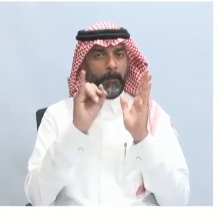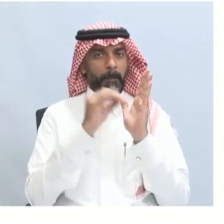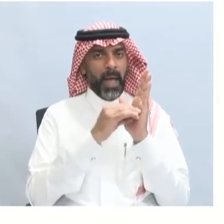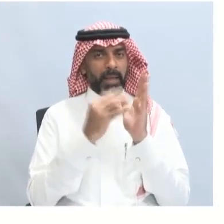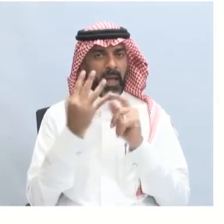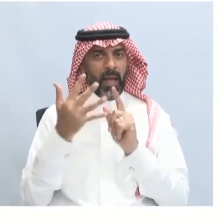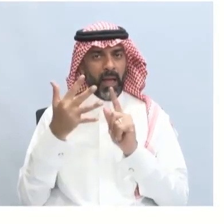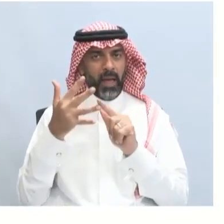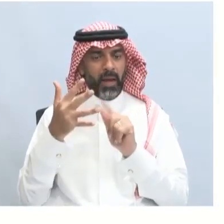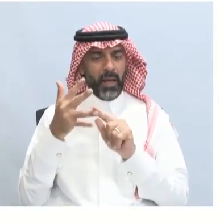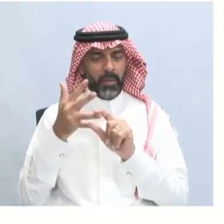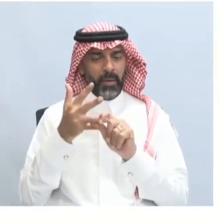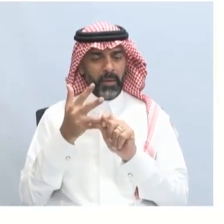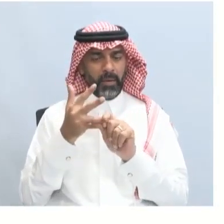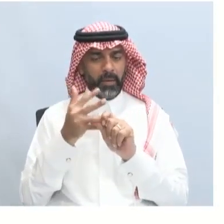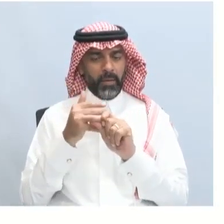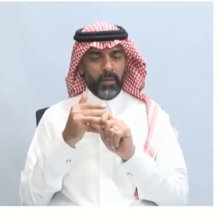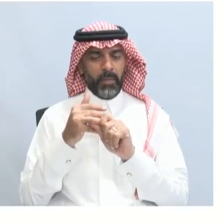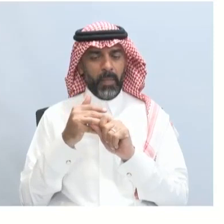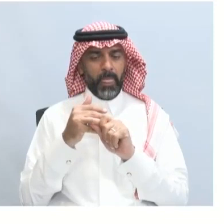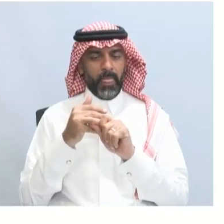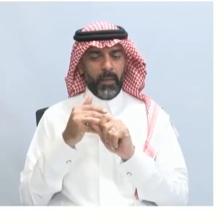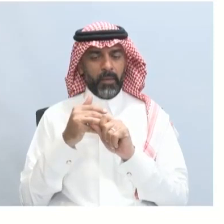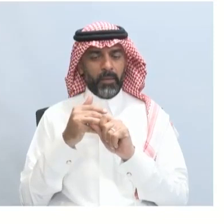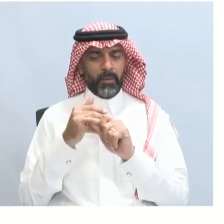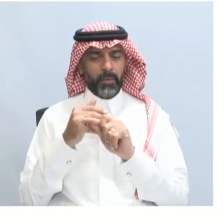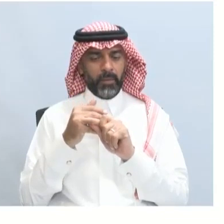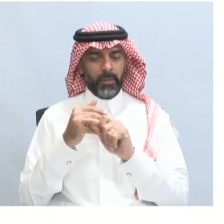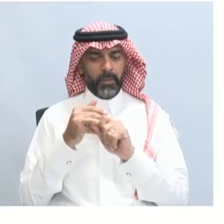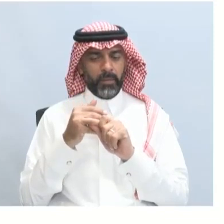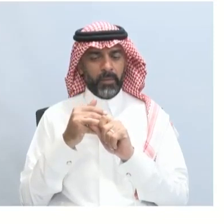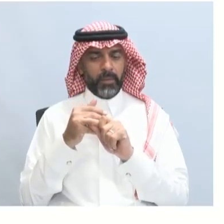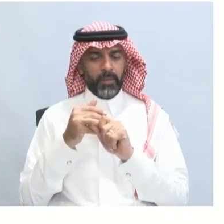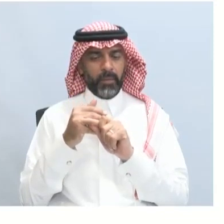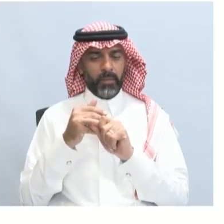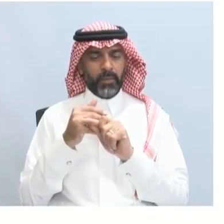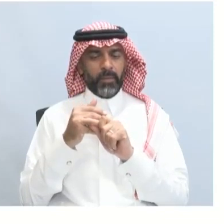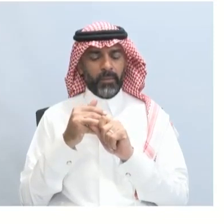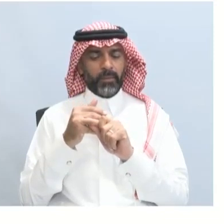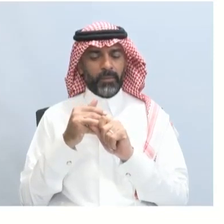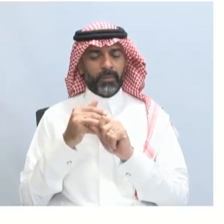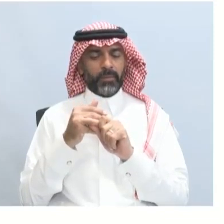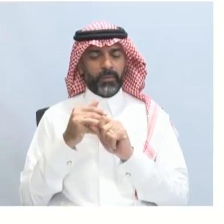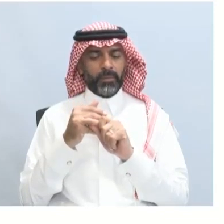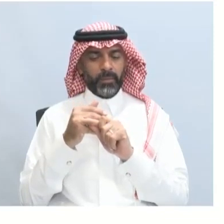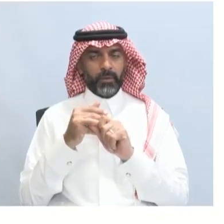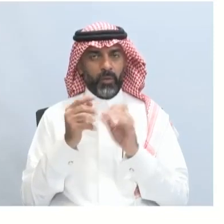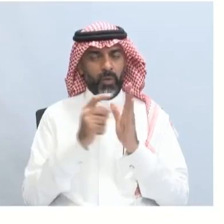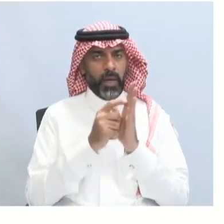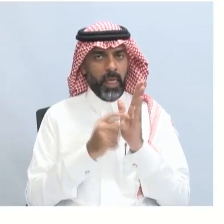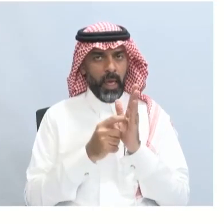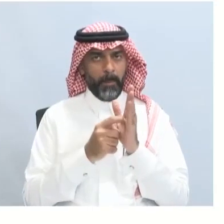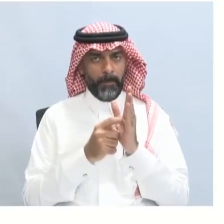على انه تسريع المفقود ومجهول النسب مجهول النسب النصوص النظاميه الخاصه بهم فاذا هذا